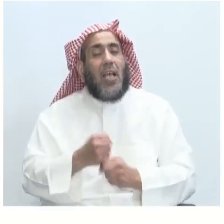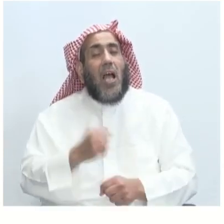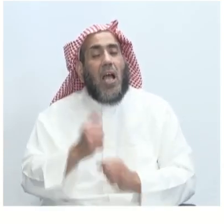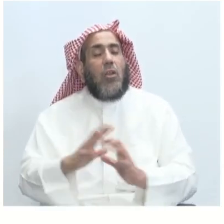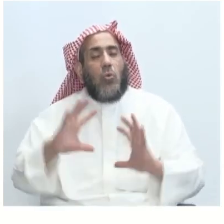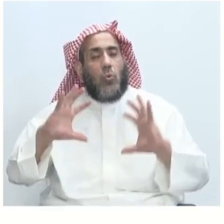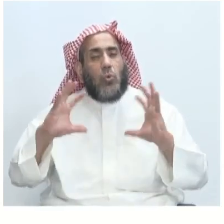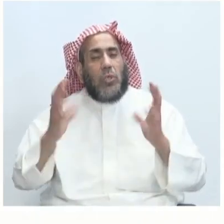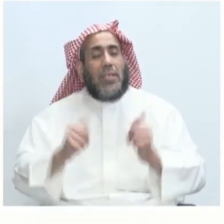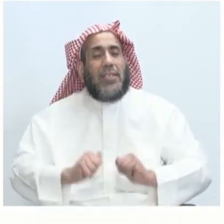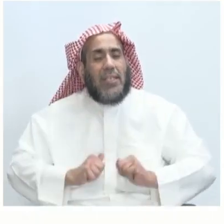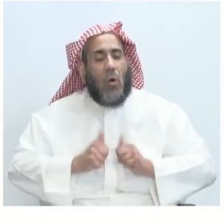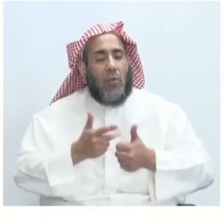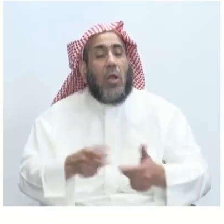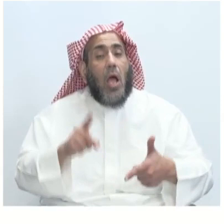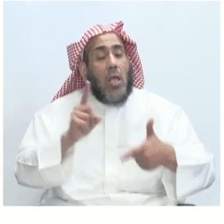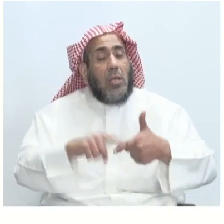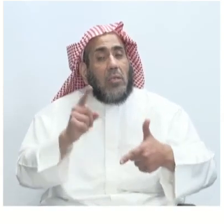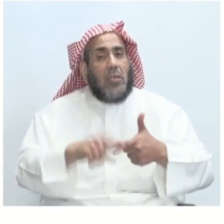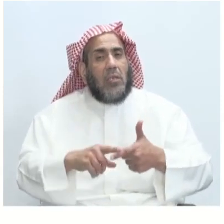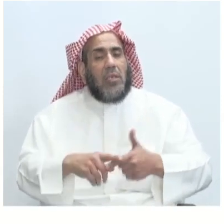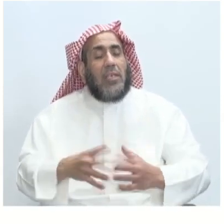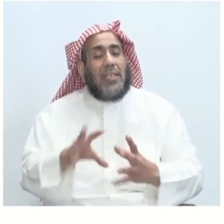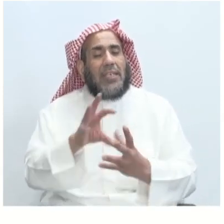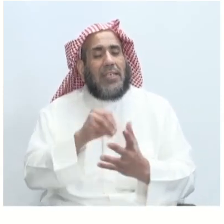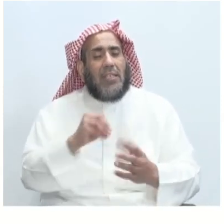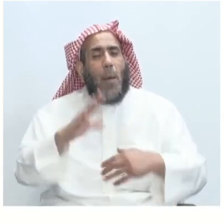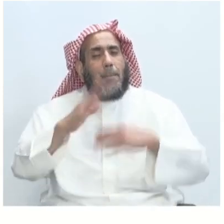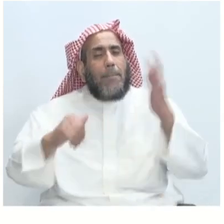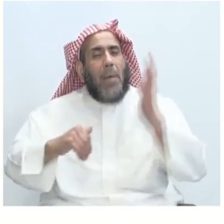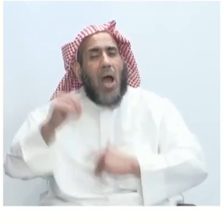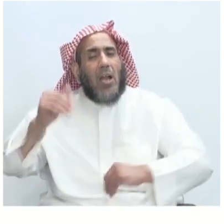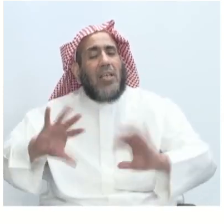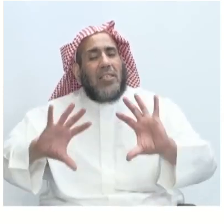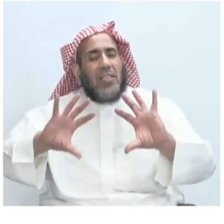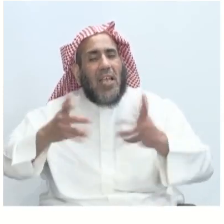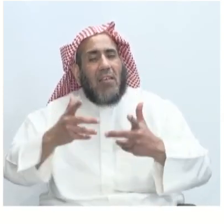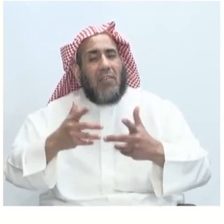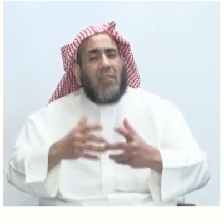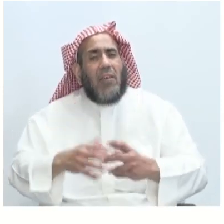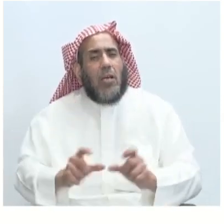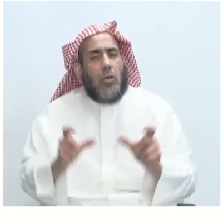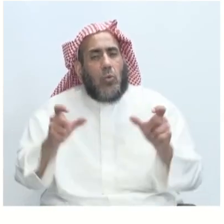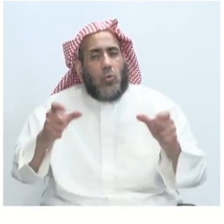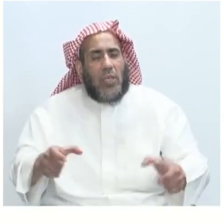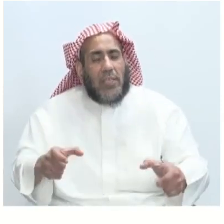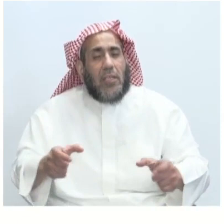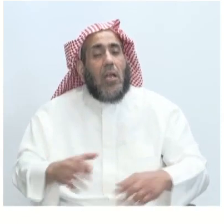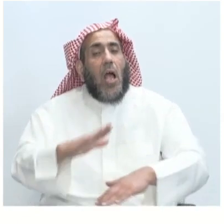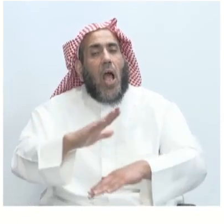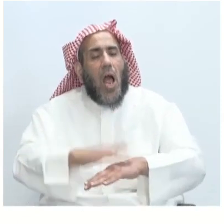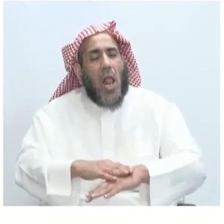ندير دوافعنا ايضا اكتساب مهارات كيف نسيطر على